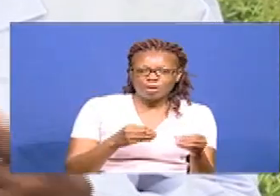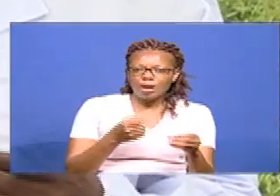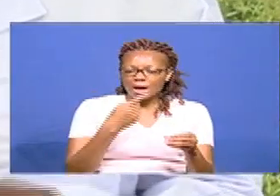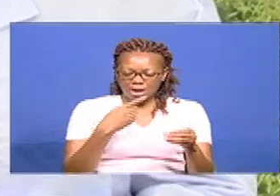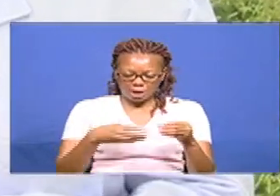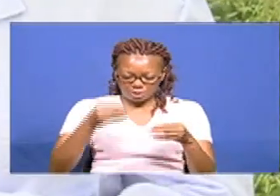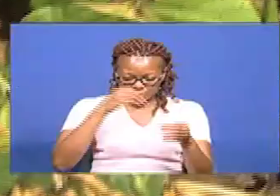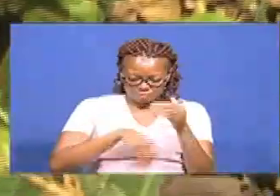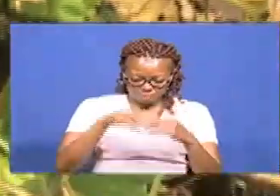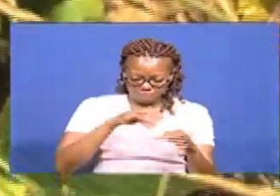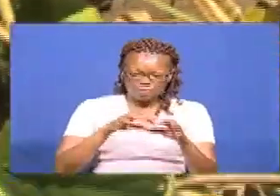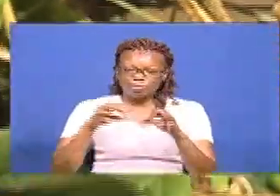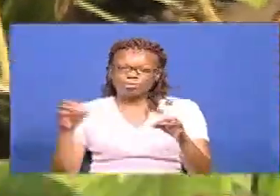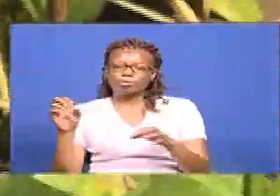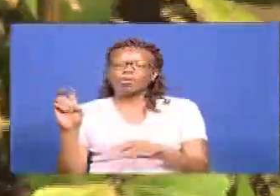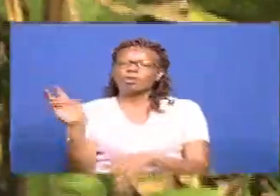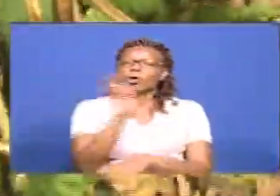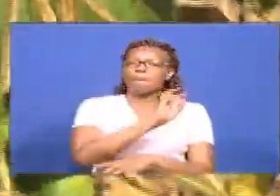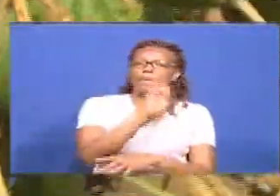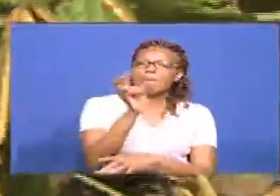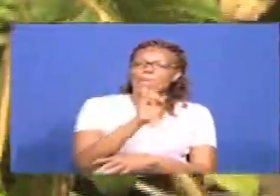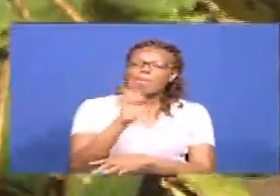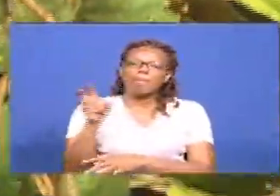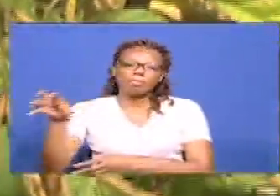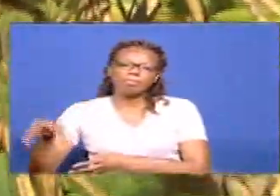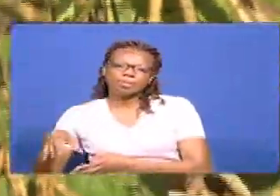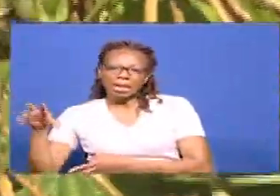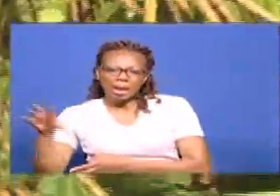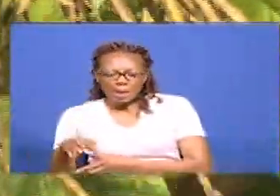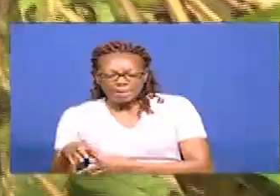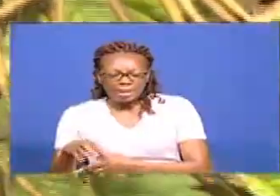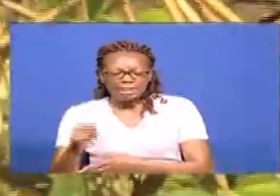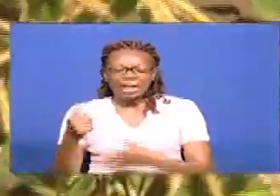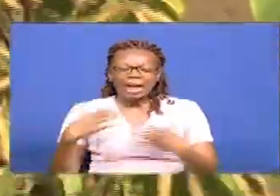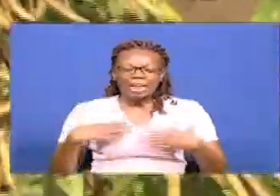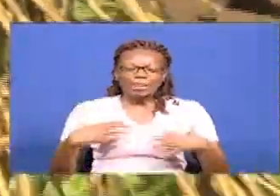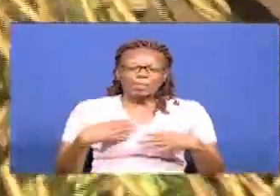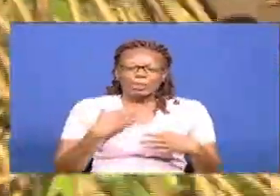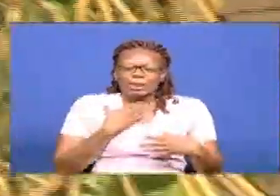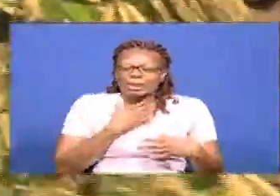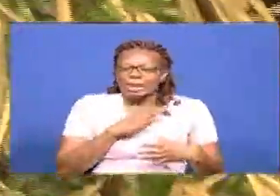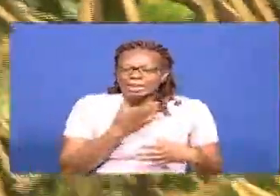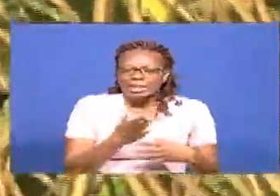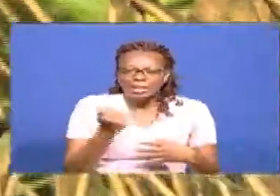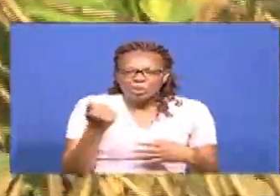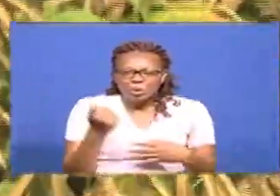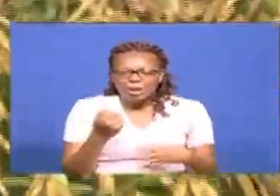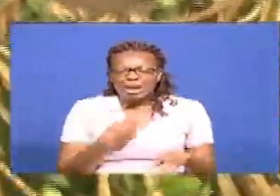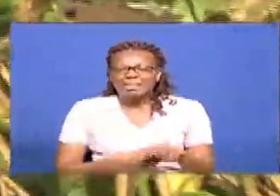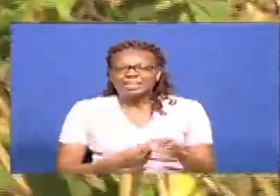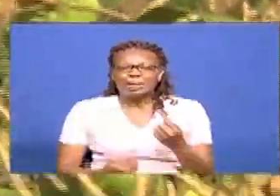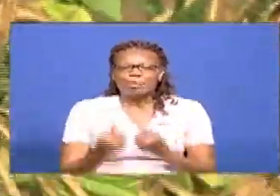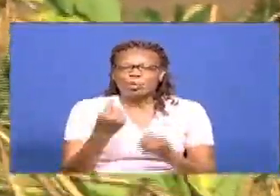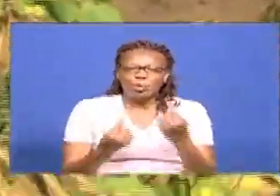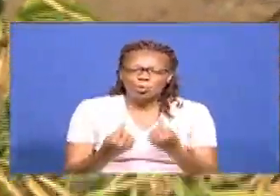kuweka ukitafuta soko. Kuna baadhi ya watu waliosusia kula ndengu kwa sababu ya kuchukua muda kiasi kupika, na haswa